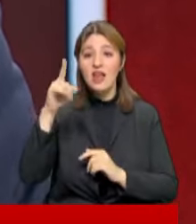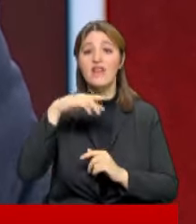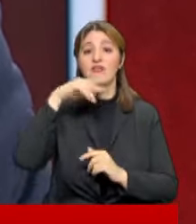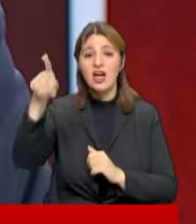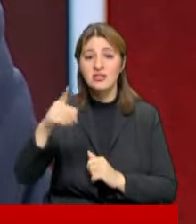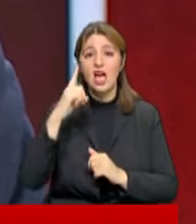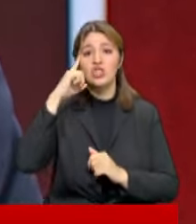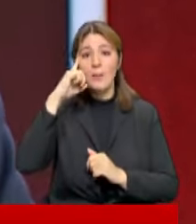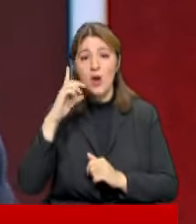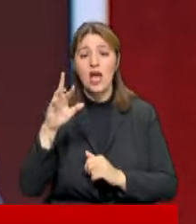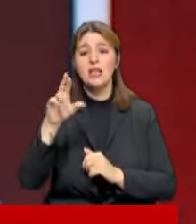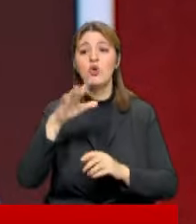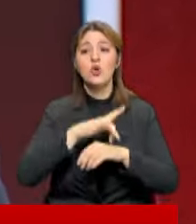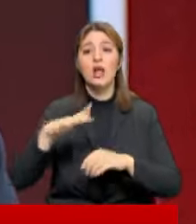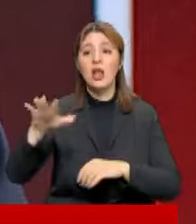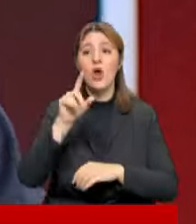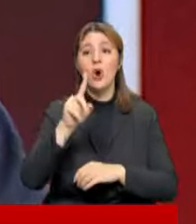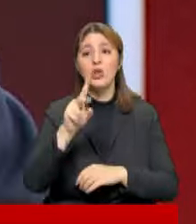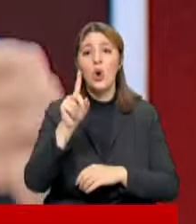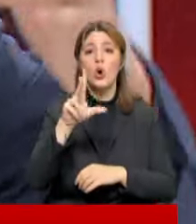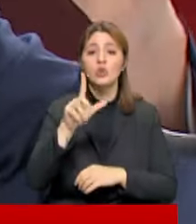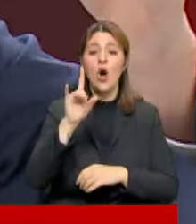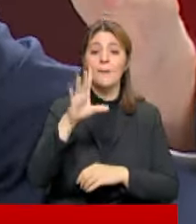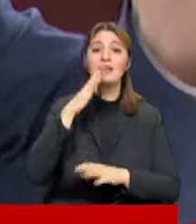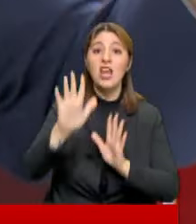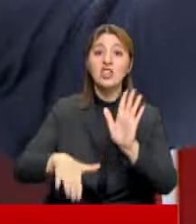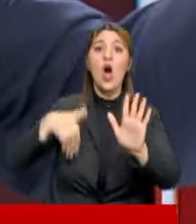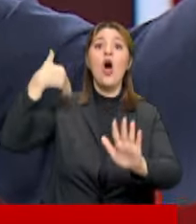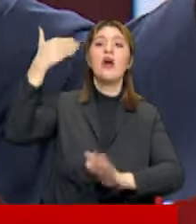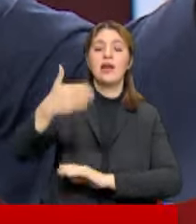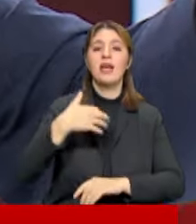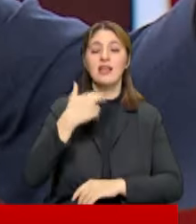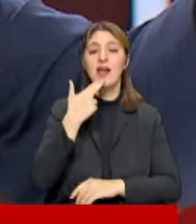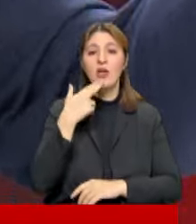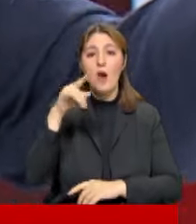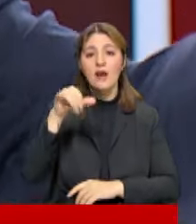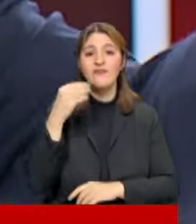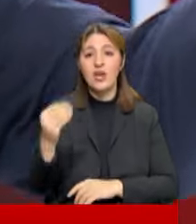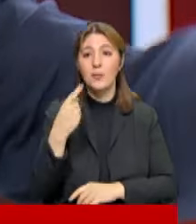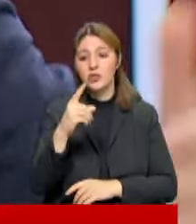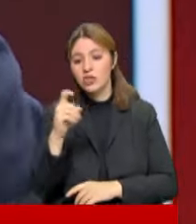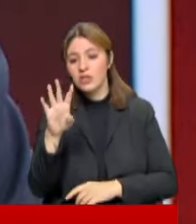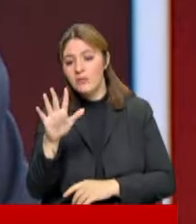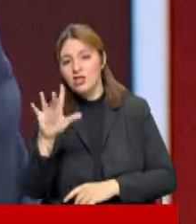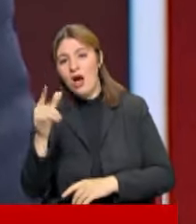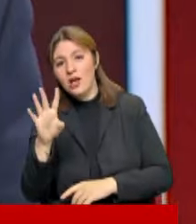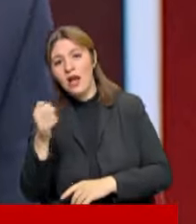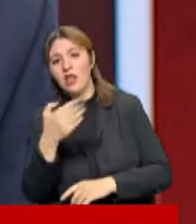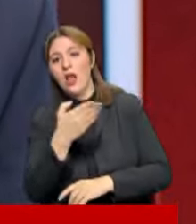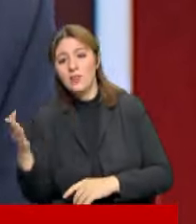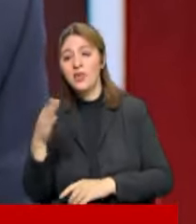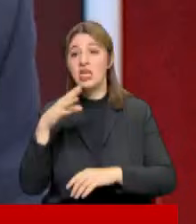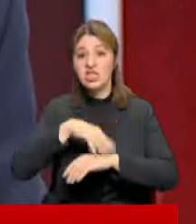Fransa Japonya gibi ülkeler 12 13 15 yıl sonra kendi kadınlarına bu Hakkı veriyor 1945 46'